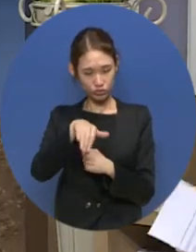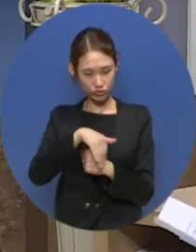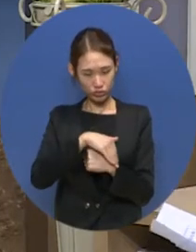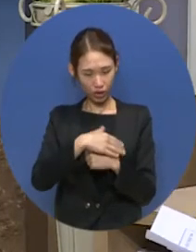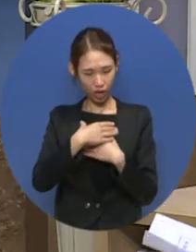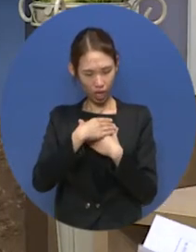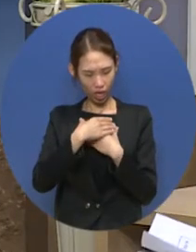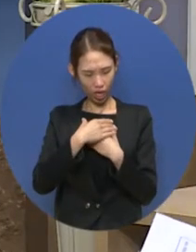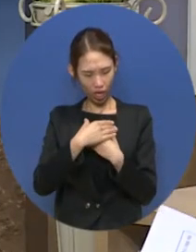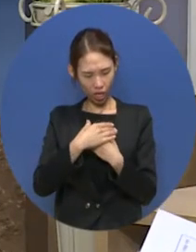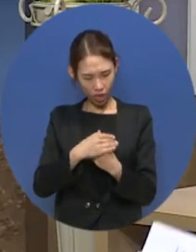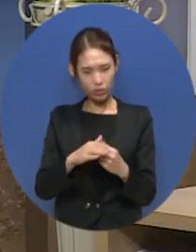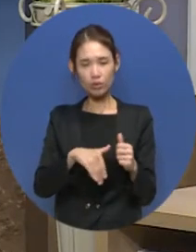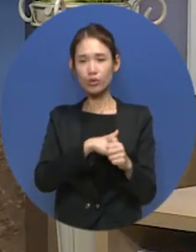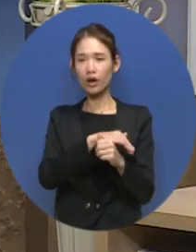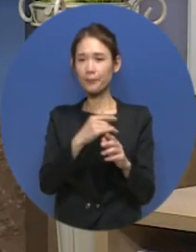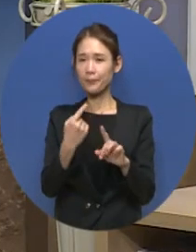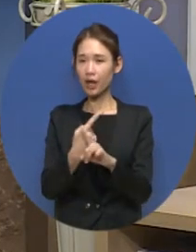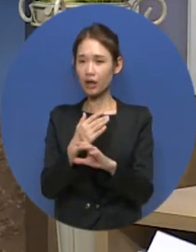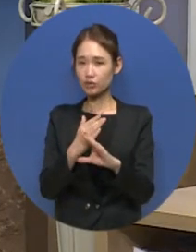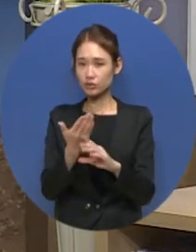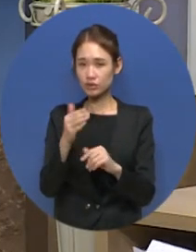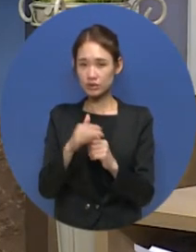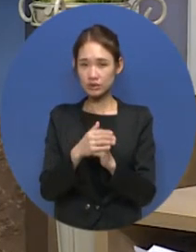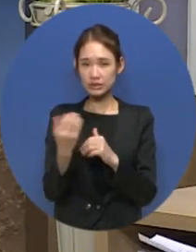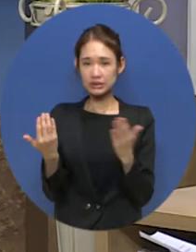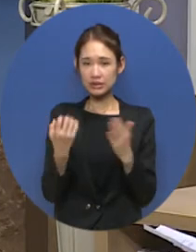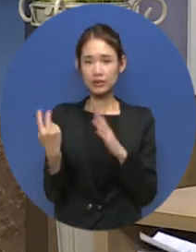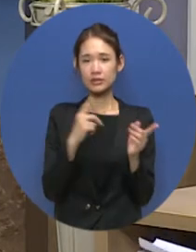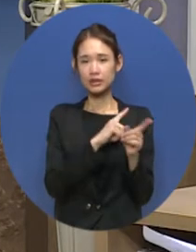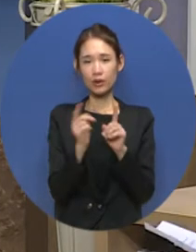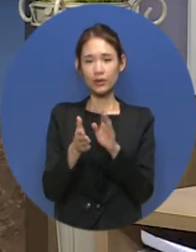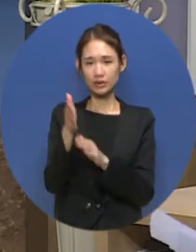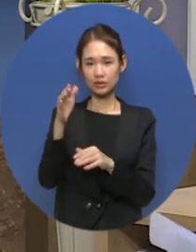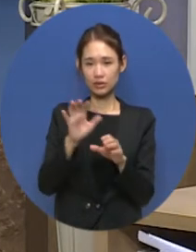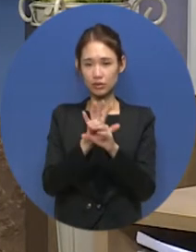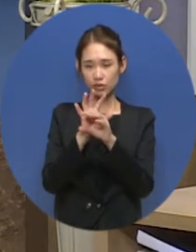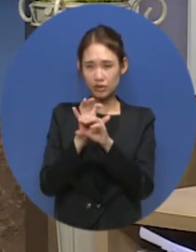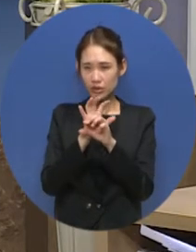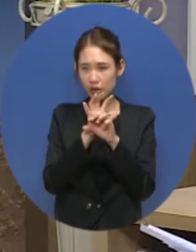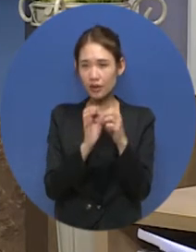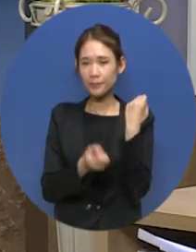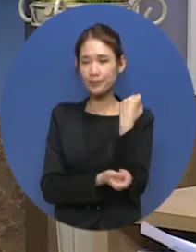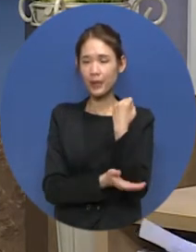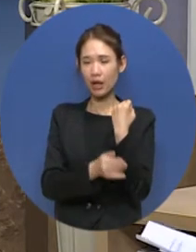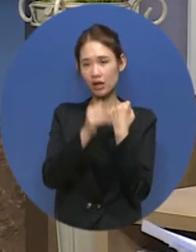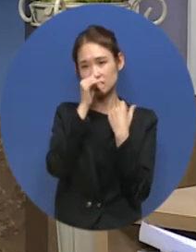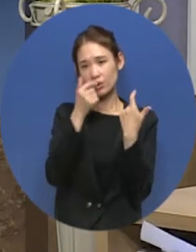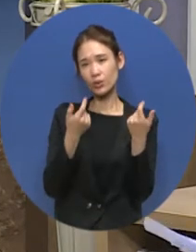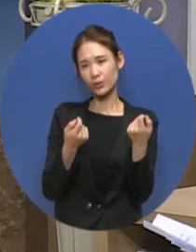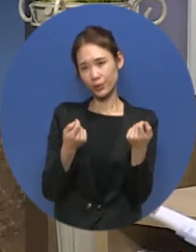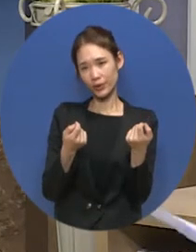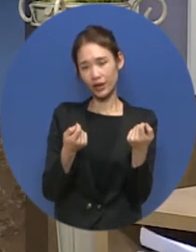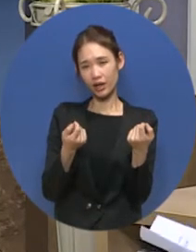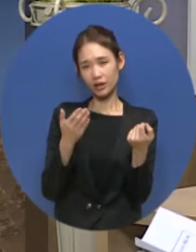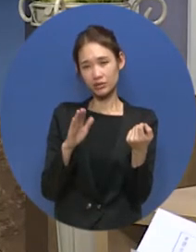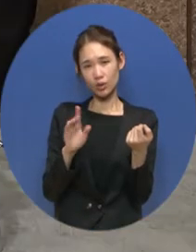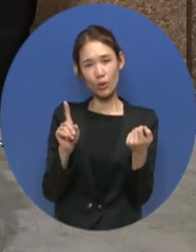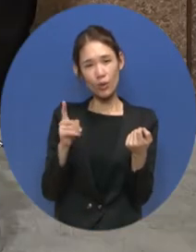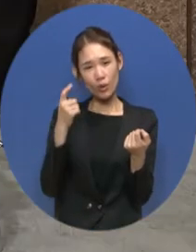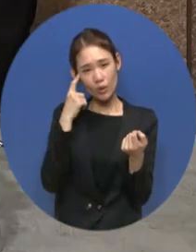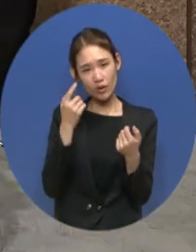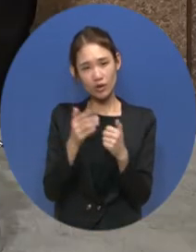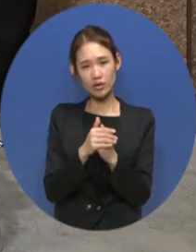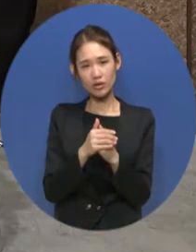있는 추세라고는 하지만 또 이런 직업 재활 시설에도 코로나19의 영향이 좀 있었을 것 같거든요. 네.